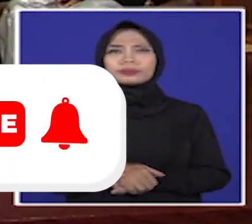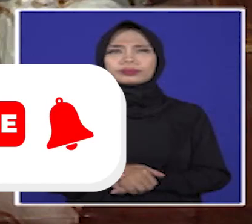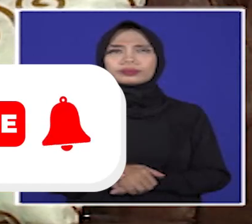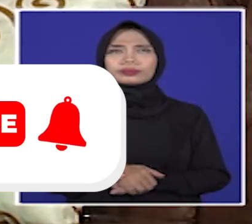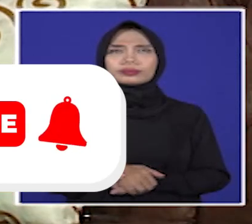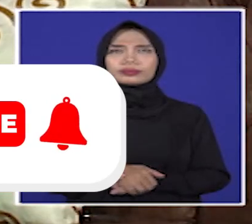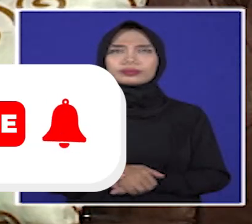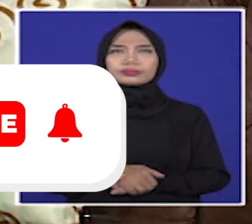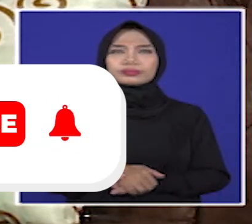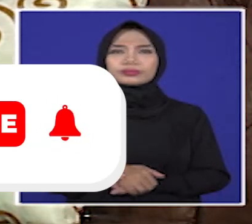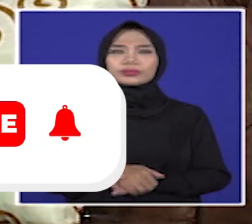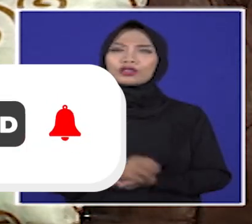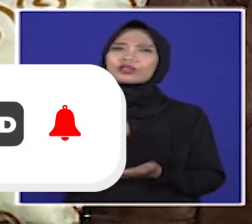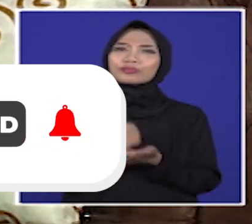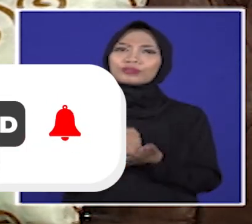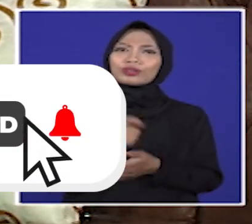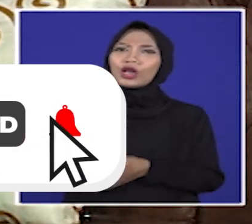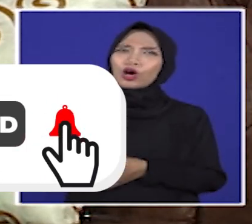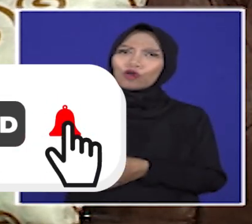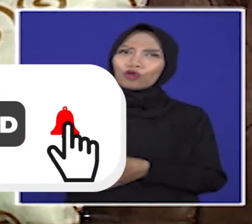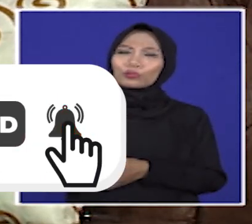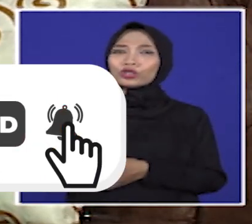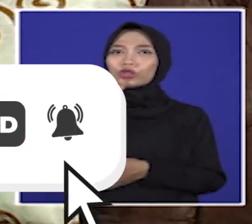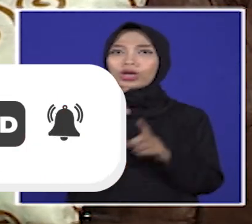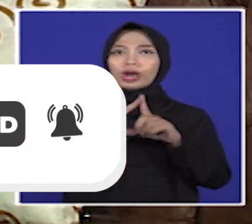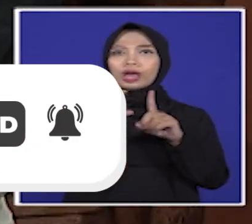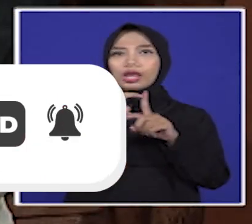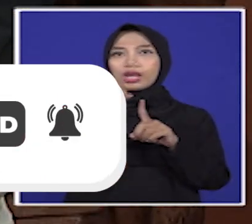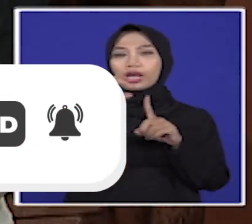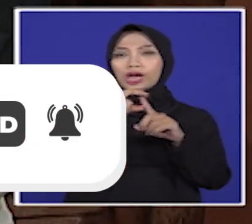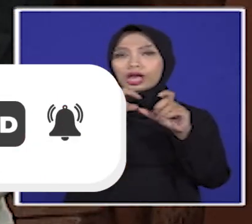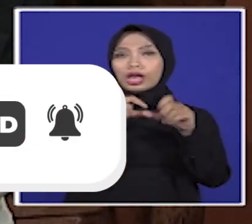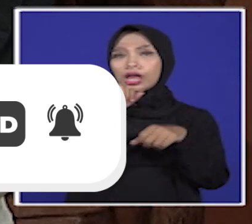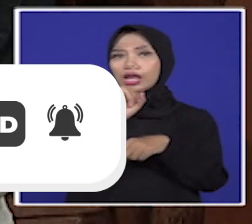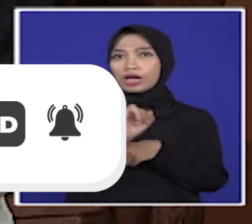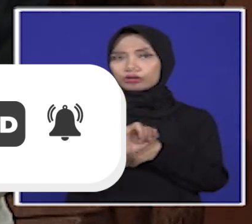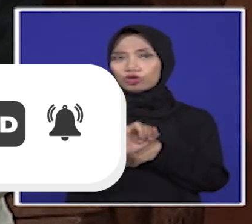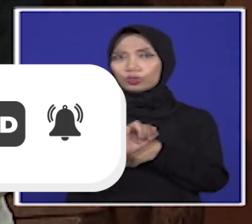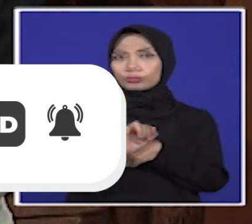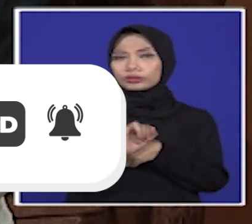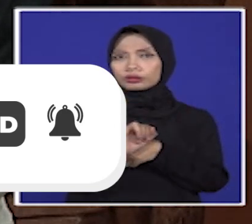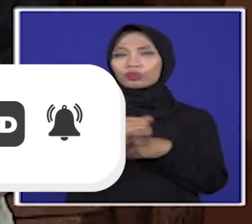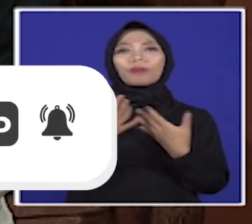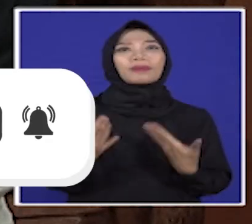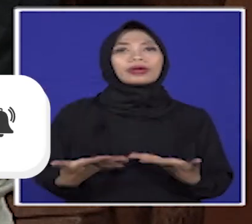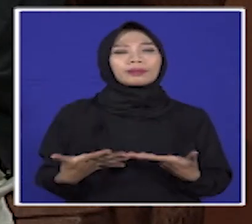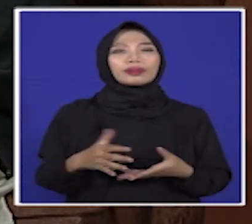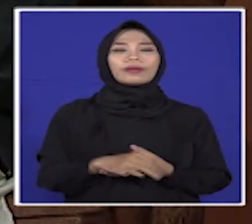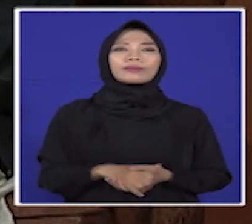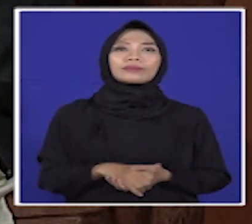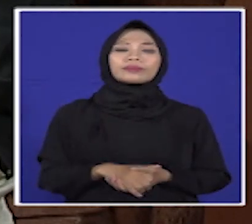seperti itu ada nggak sih hukumnya tentang adopsi anak Pak Ustadz? Apakah kita harus tahu sisi lah keluarganya atau bagaimana Pak